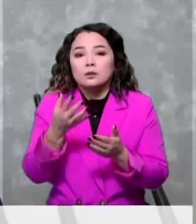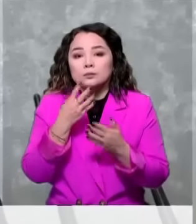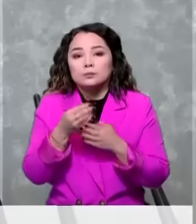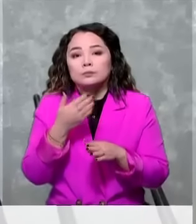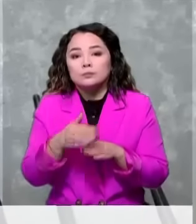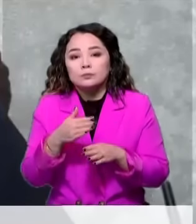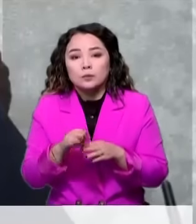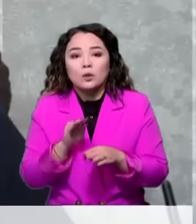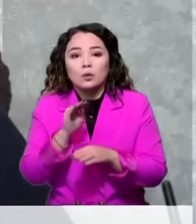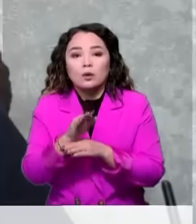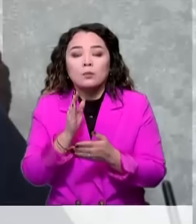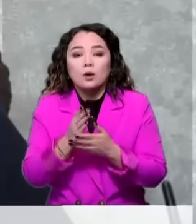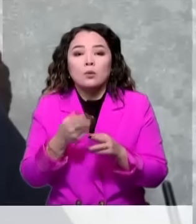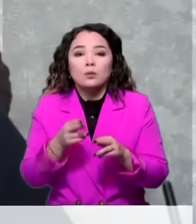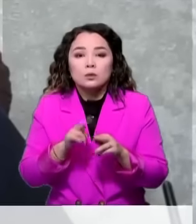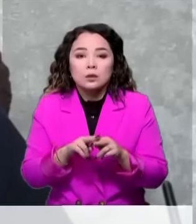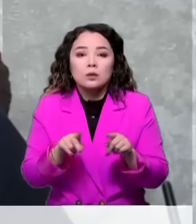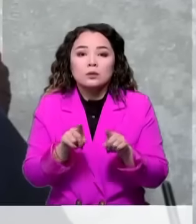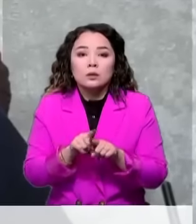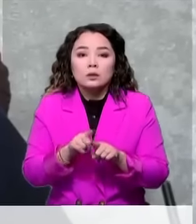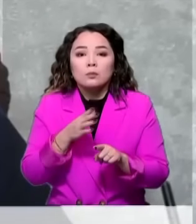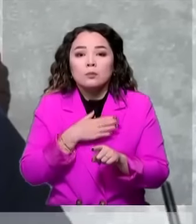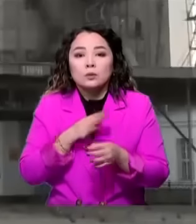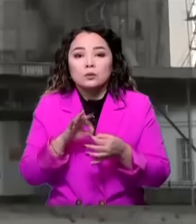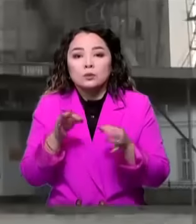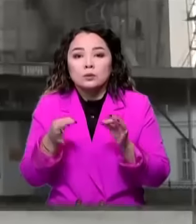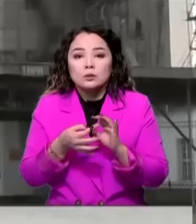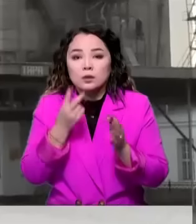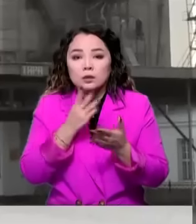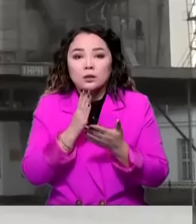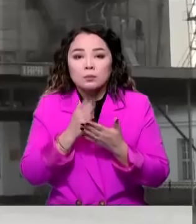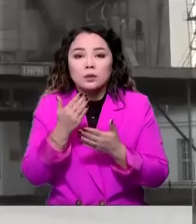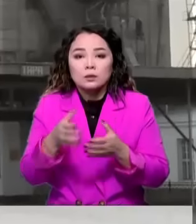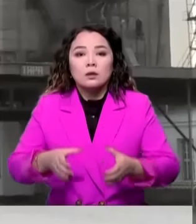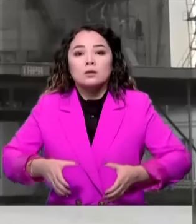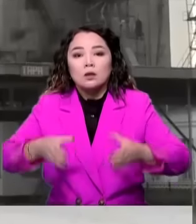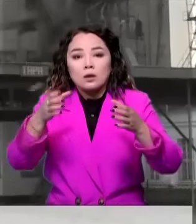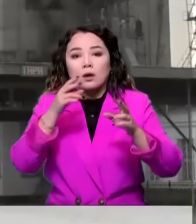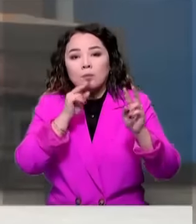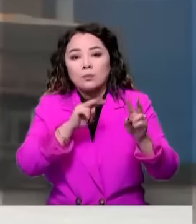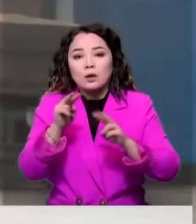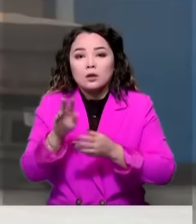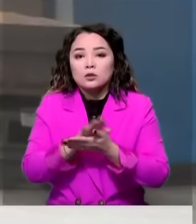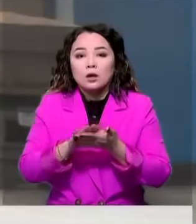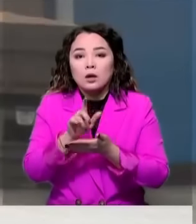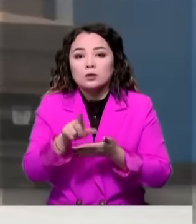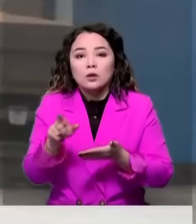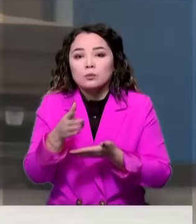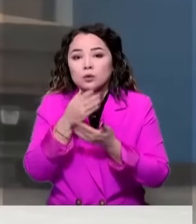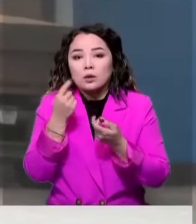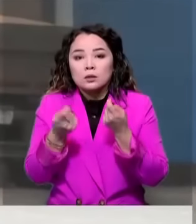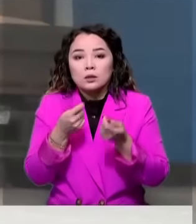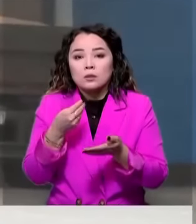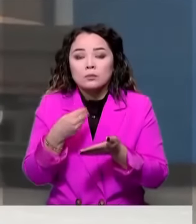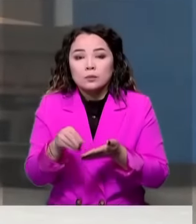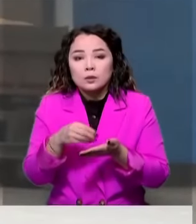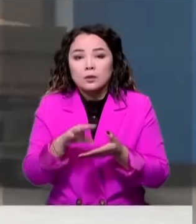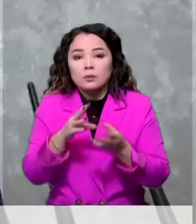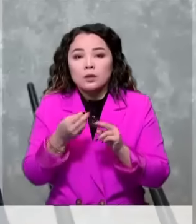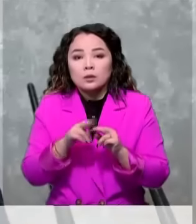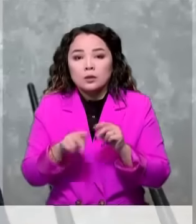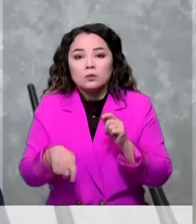несие үлестірген. Енді соны жауы бізге кішкене қиынға тиіп отыр. Элеваторды бақылап отырған адам жоқ, өйткені апарған бидайдың сапасы кейбір